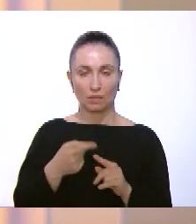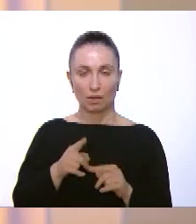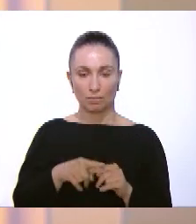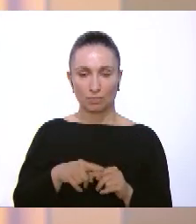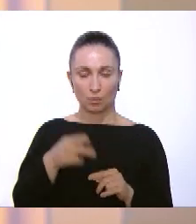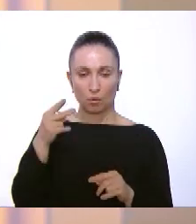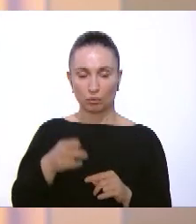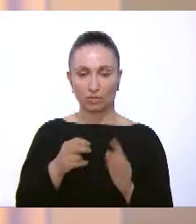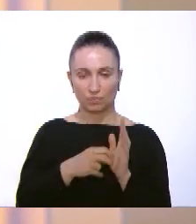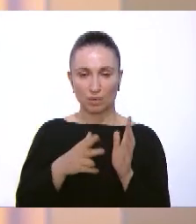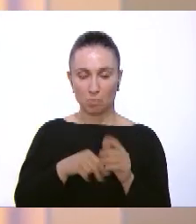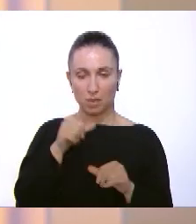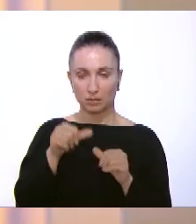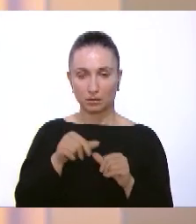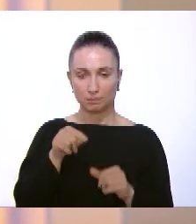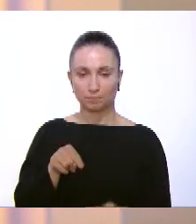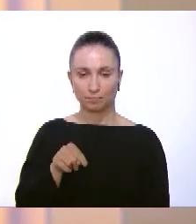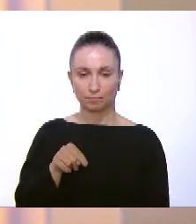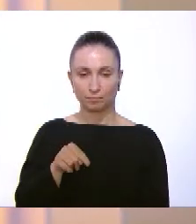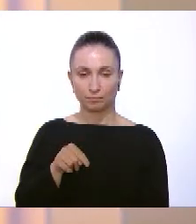ამიტომ 2018 წელს